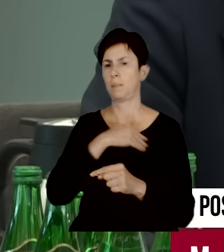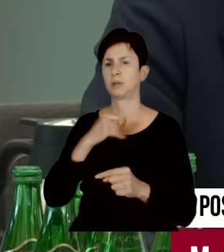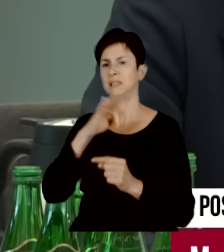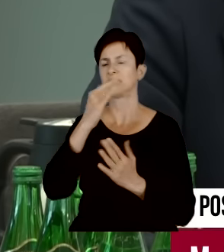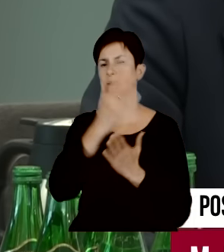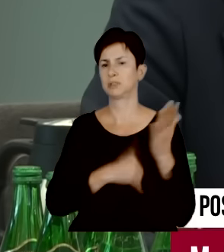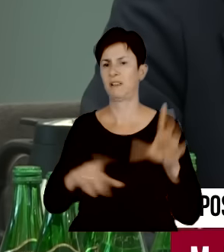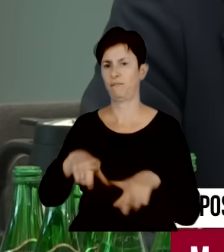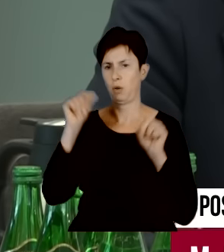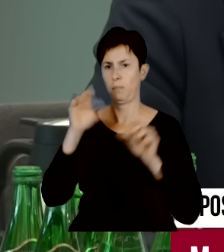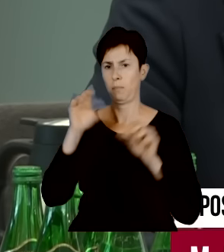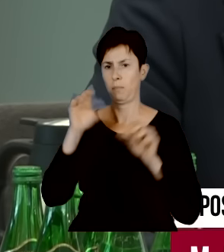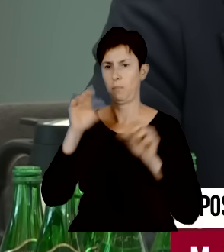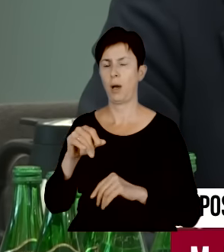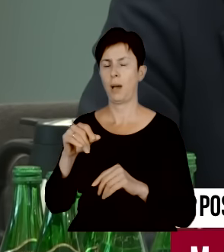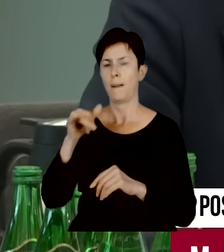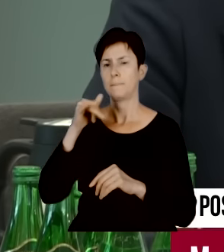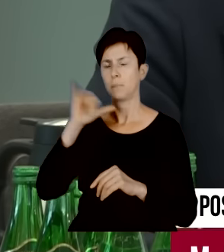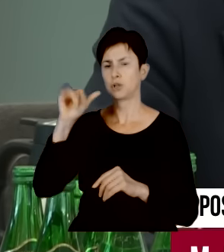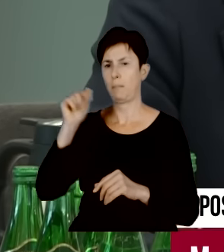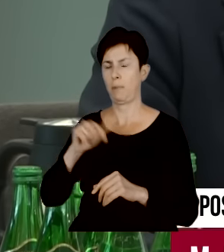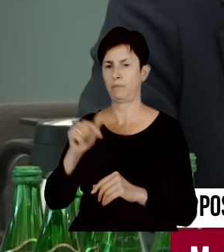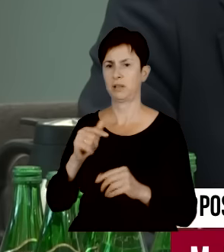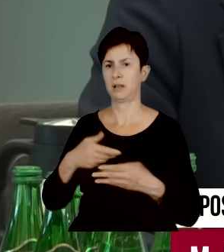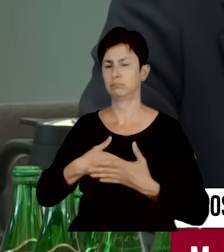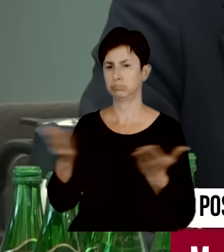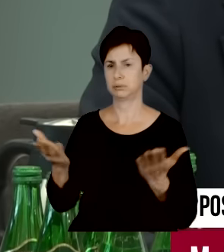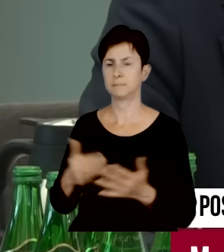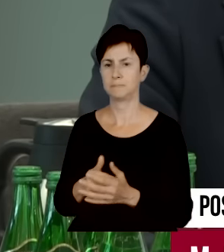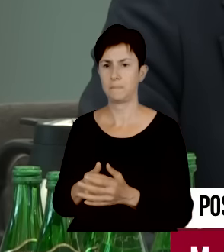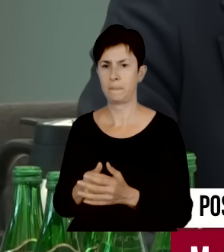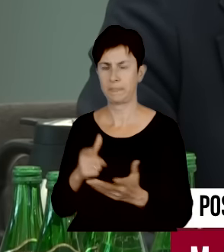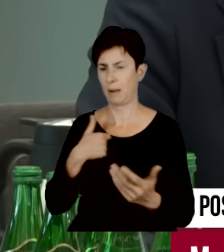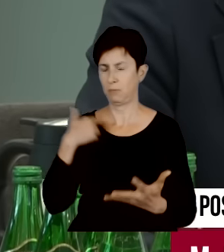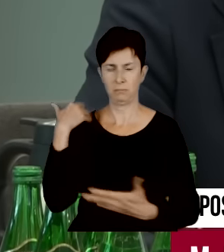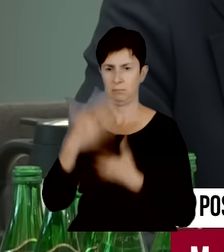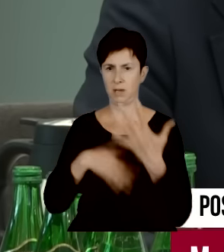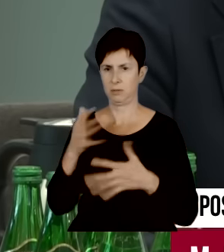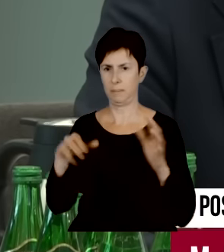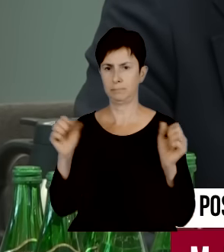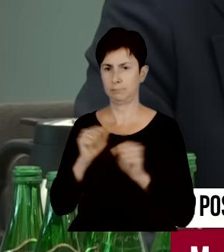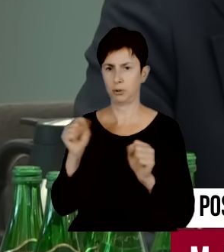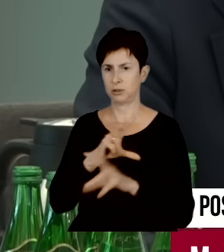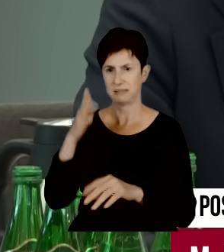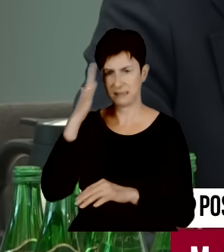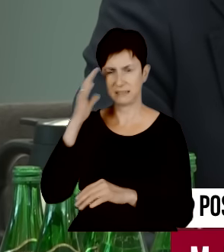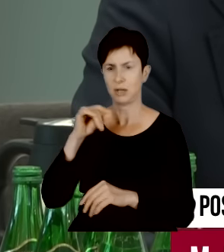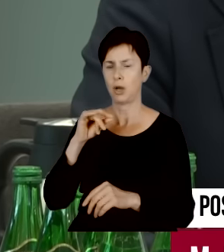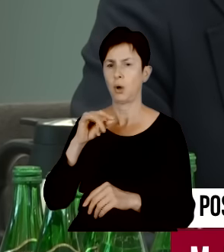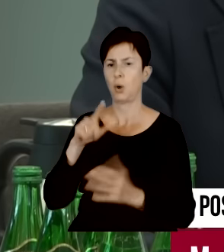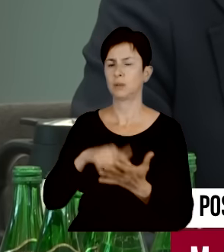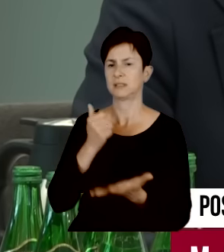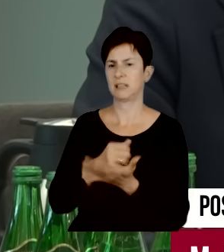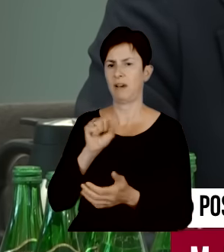skoro poczta miała dostarczać pakiety wyborcze bo to był następny spór prawny galimatias Już się boję zapytać czy pan zna ustawę abolicyjną Sejmu które